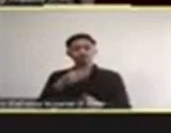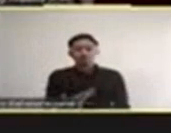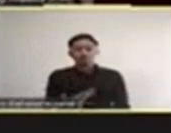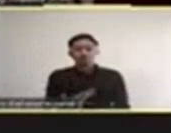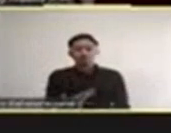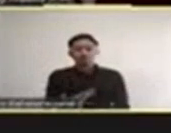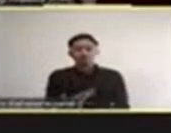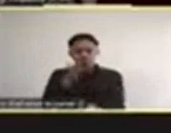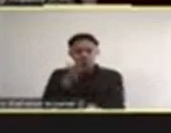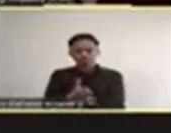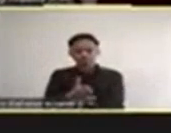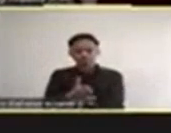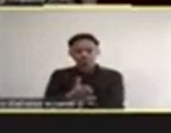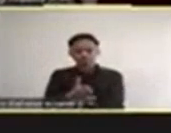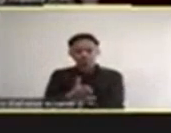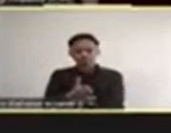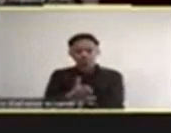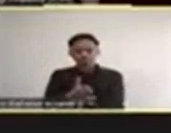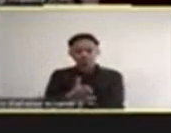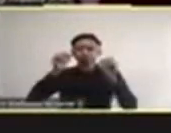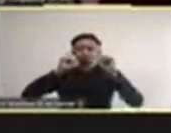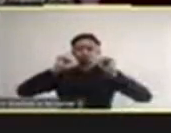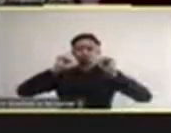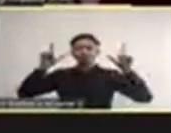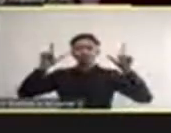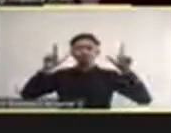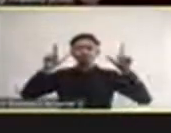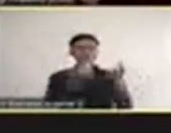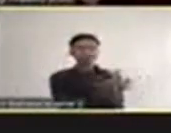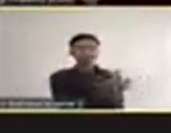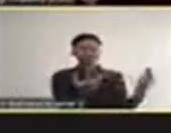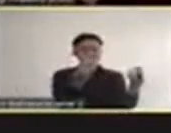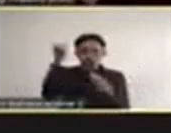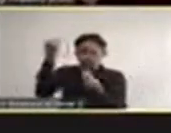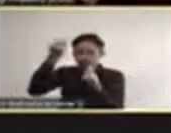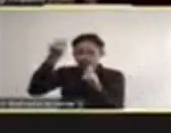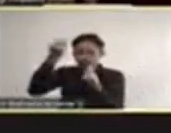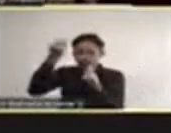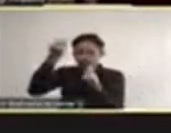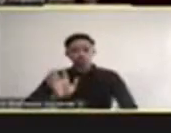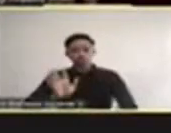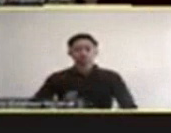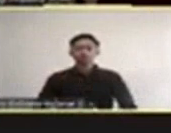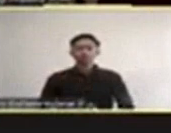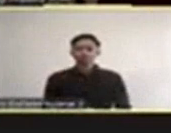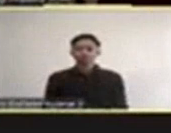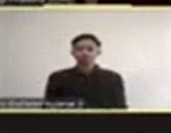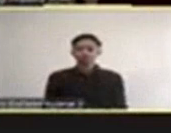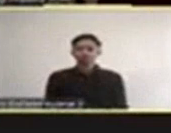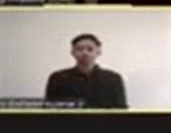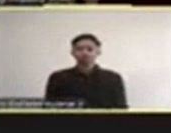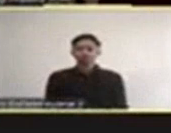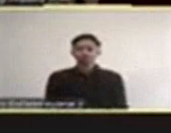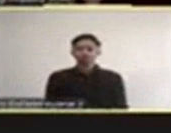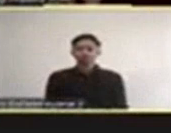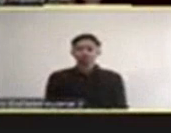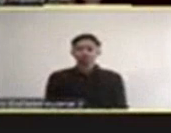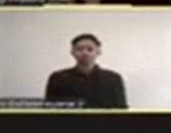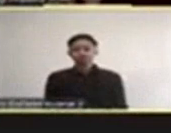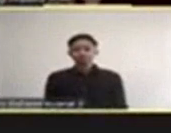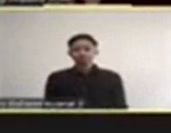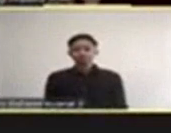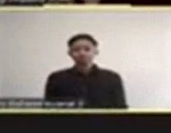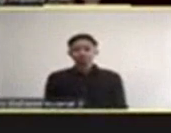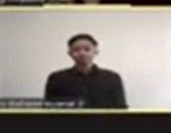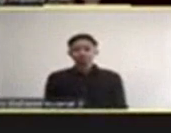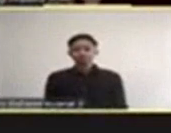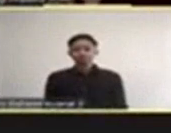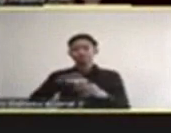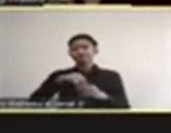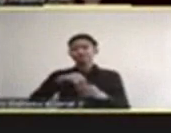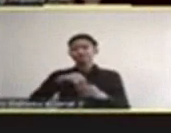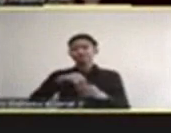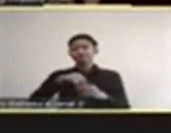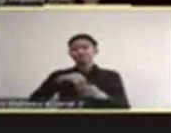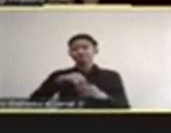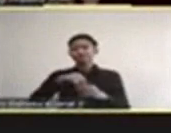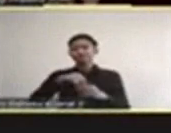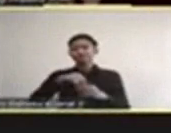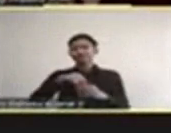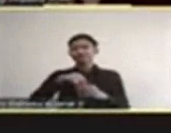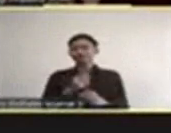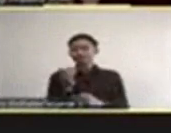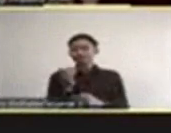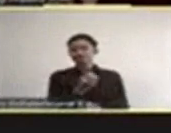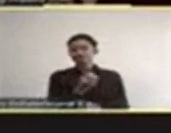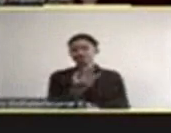jelas, sehingga di masyarakat tidak terjadi kebingungan. Kemudian ini anjuran IDAI, ini beberapa slide terakhir. Jadi